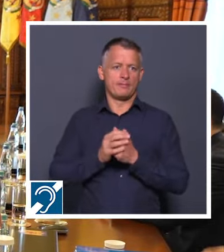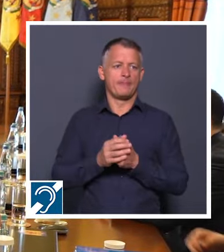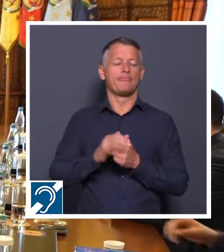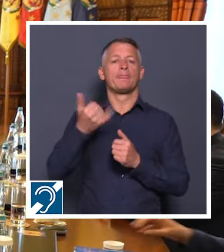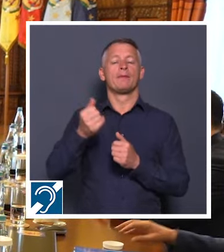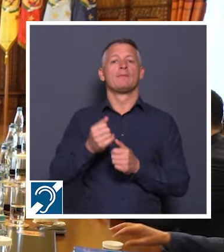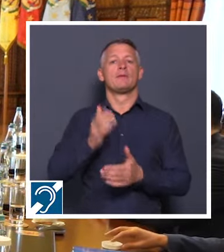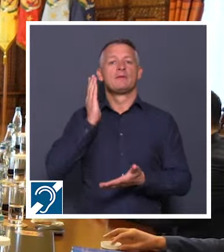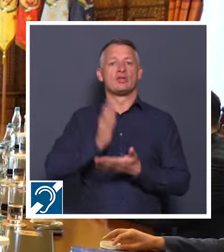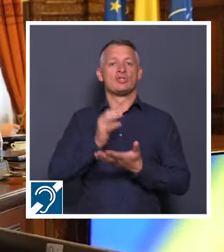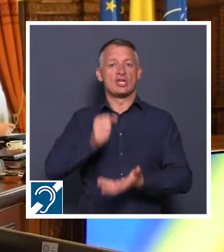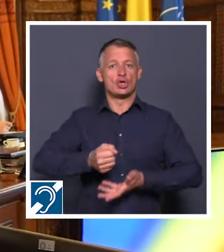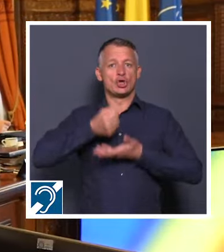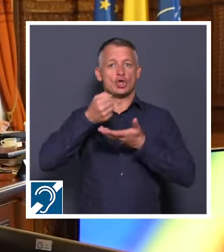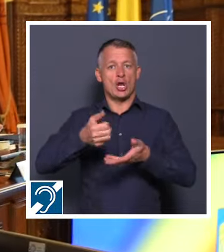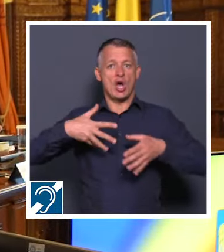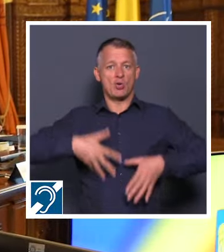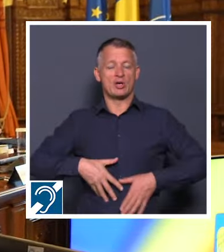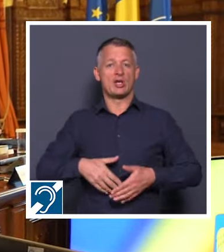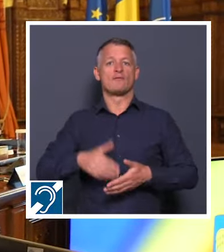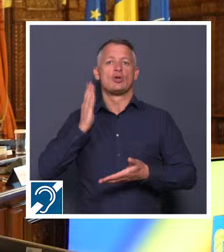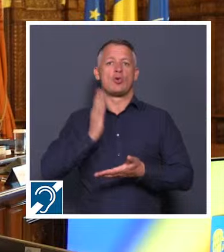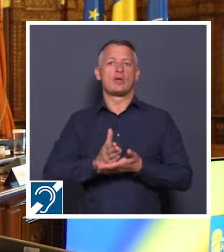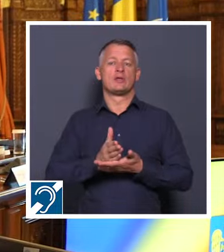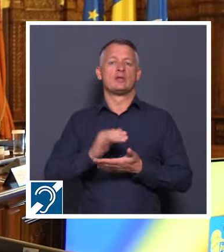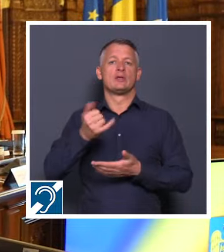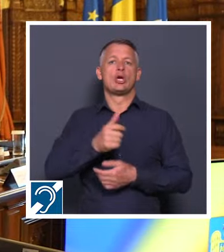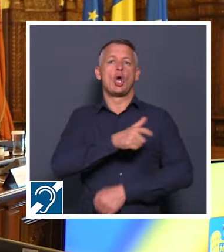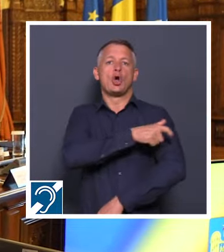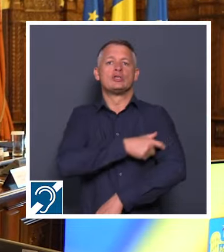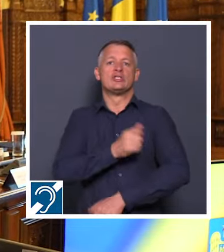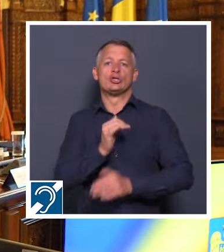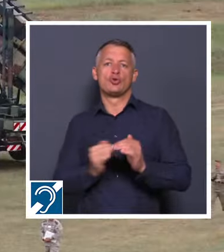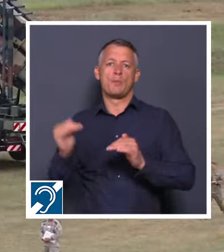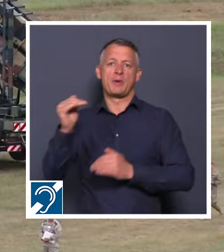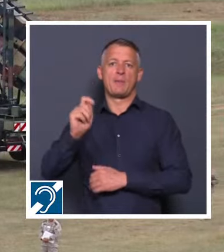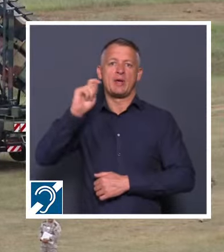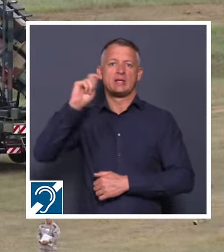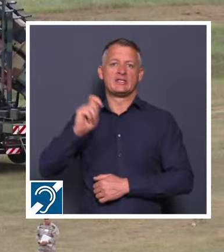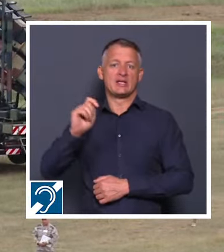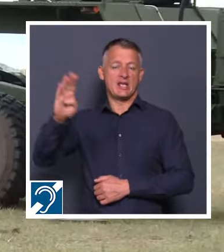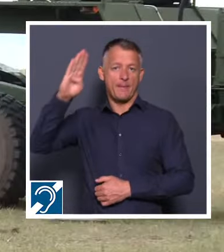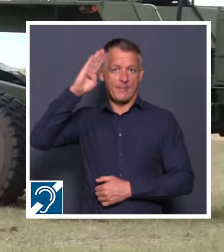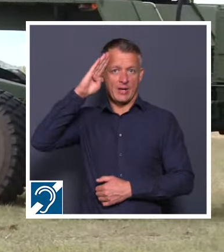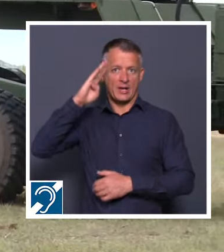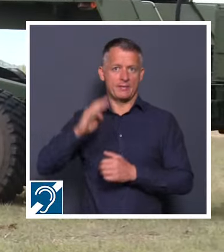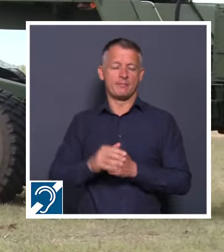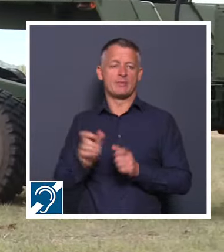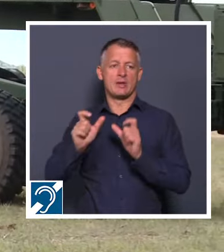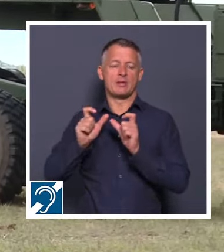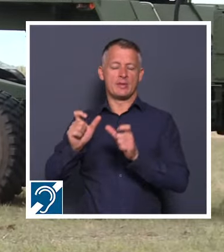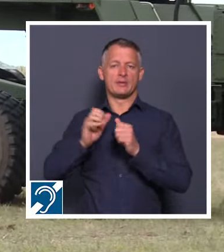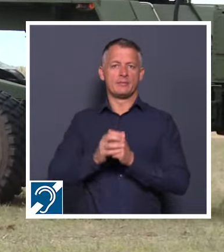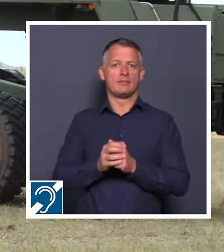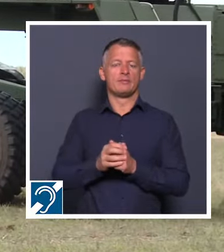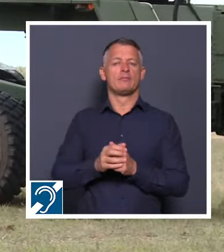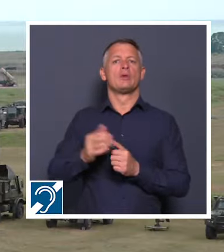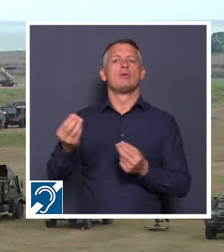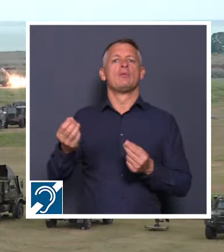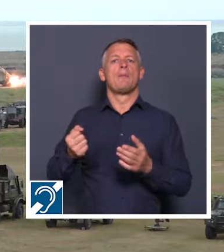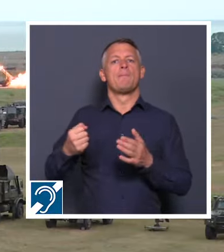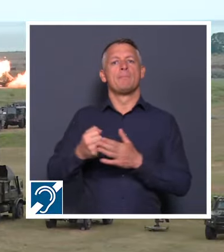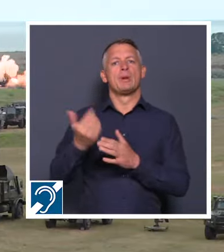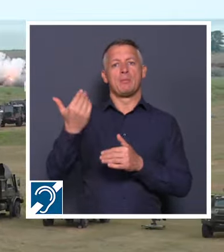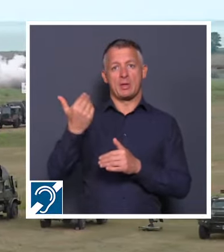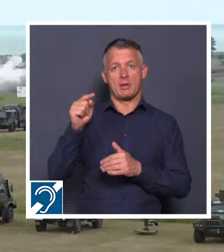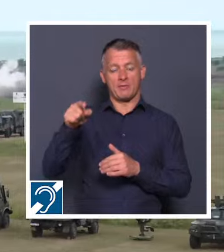ucrainei a fost luată de Consiliul Suprem de Apărare a Țării la jumătatea lunii iunie. Până de curând, din cele 4 unități Patriot pe care forțele aeriene